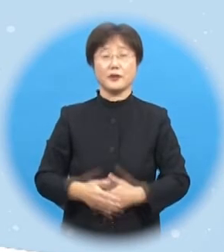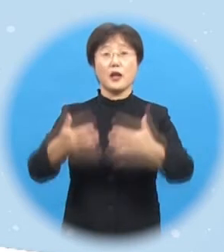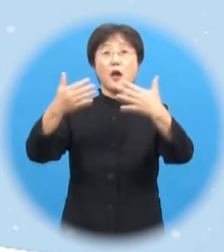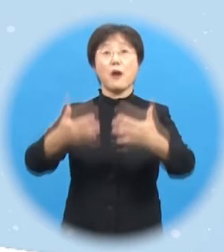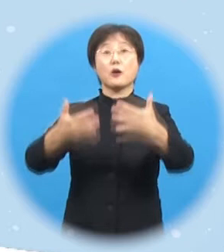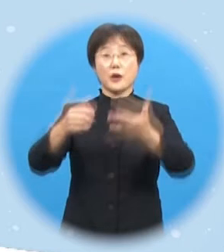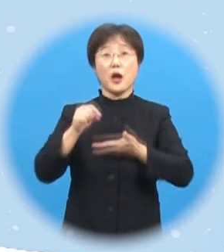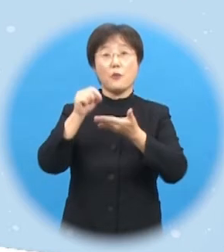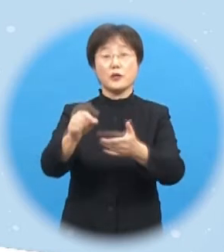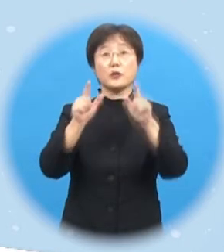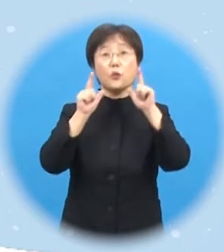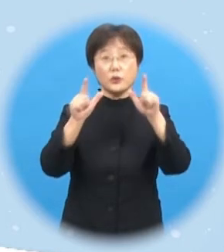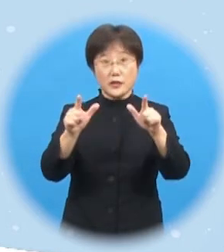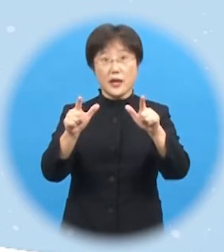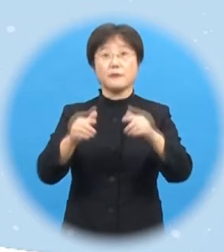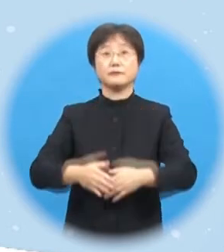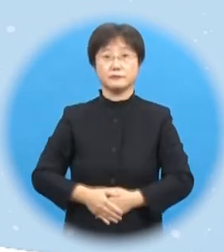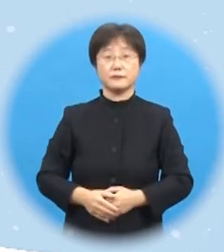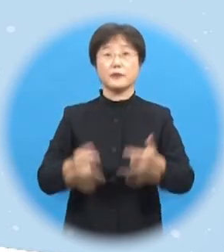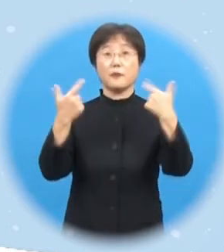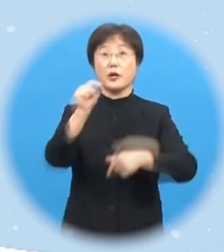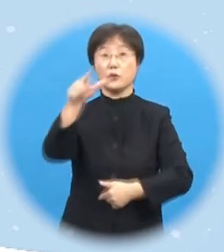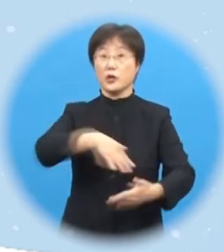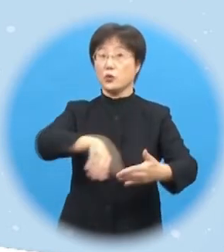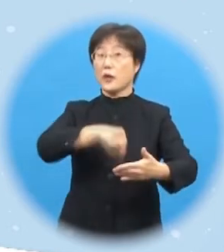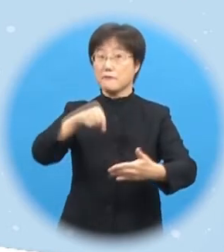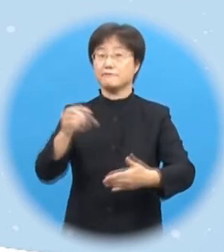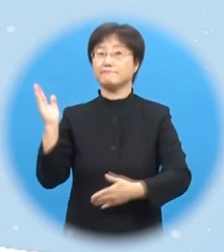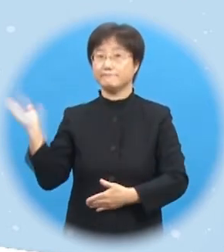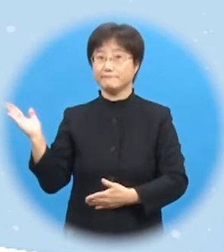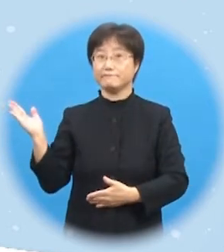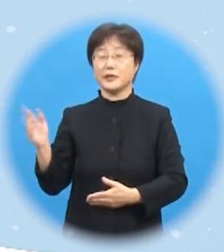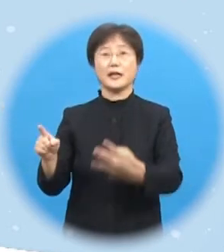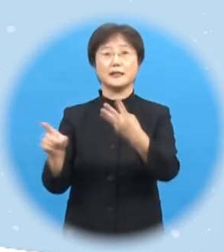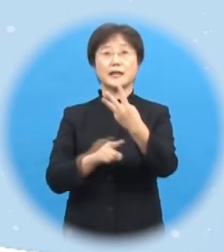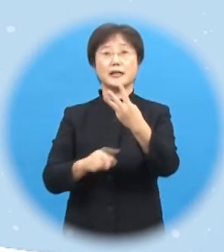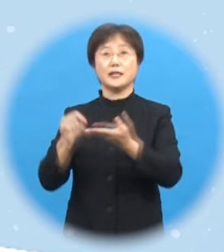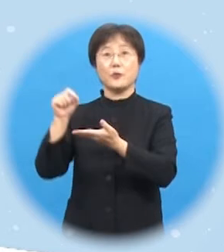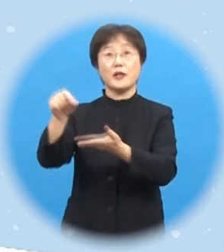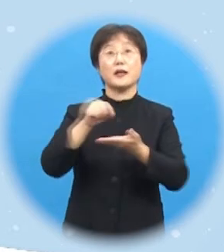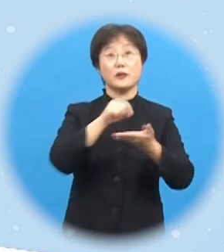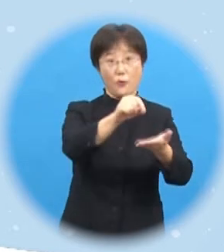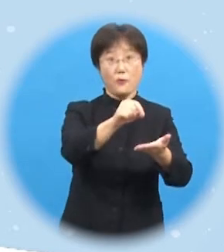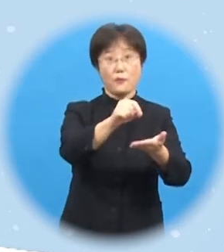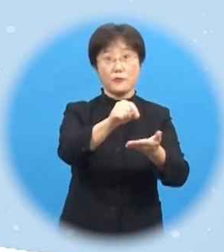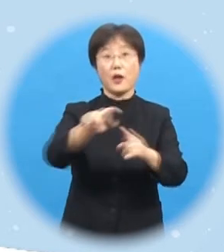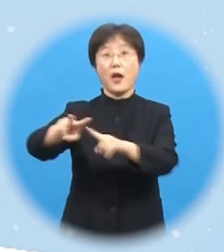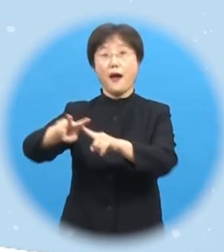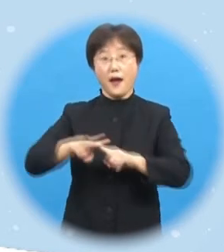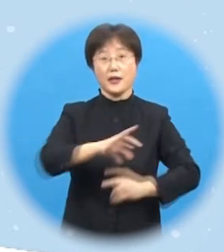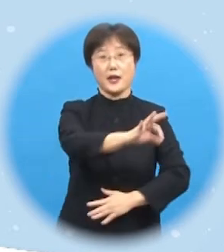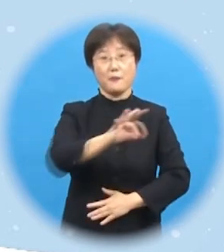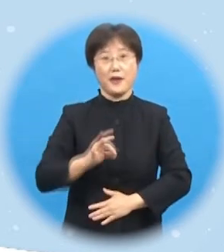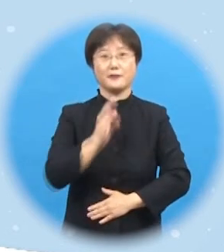番組からプレゼントのお知らせ。毎月抽選でご覧の商品を3名の方にプレゼント。はがきや